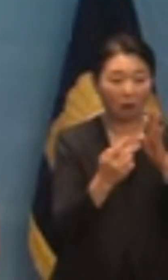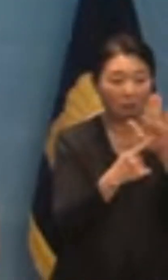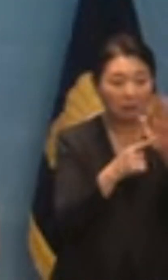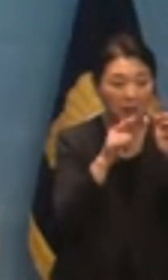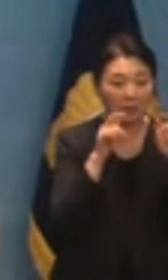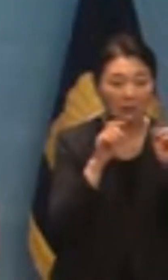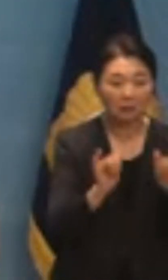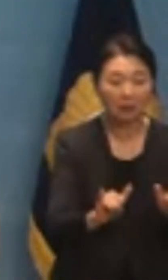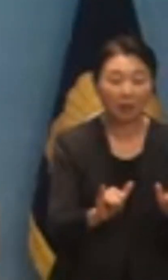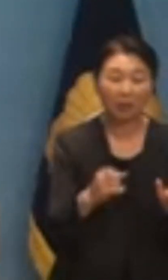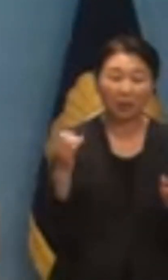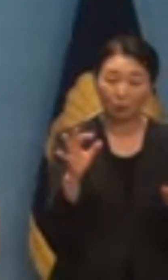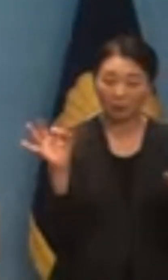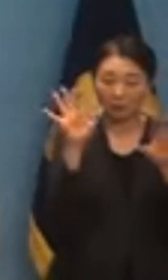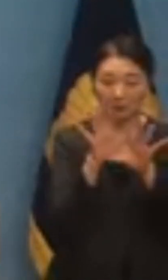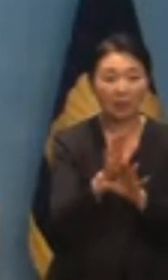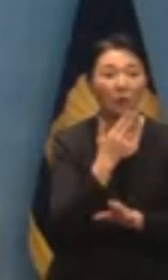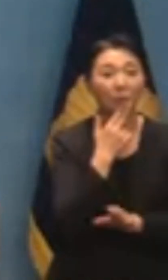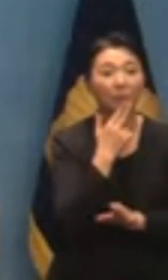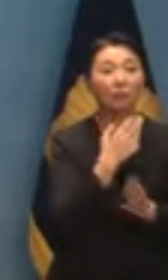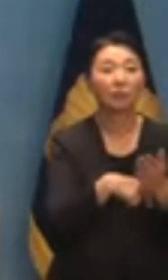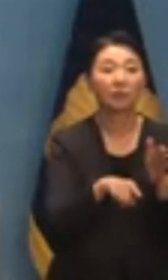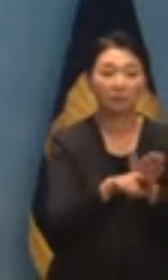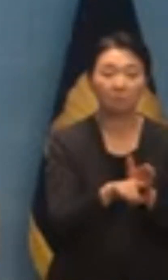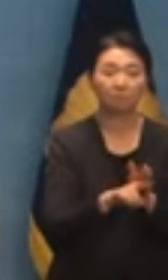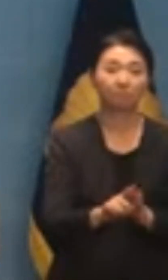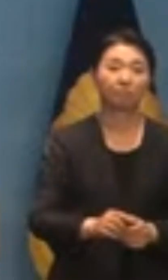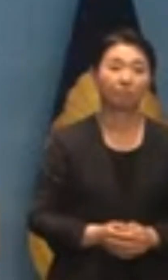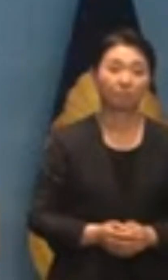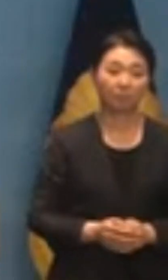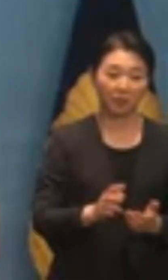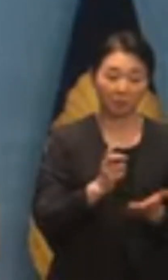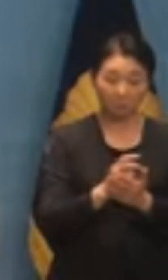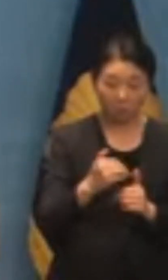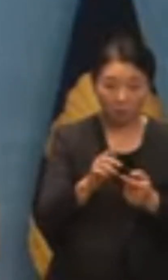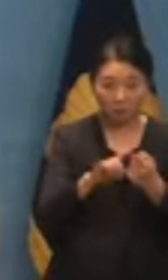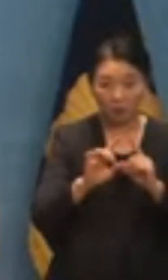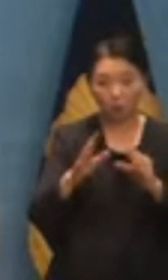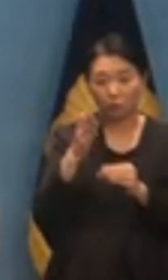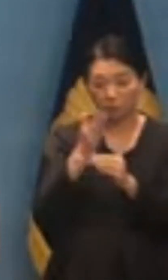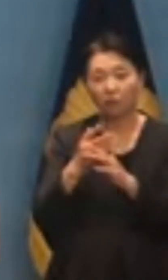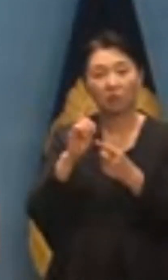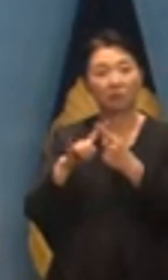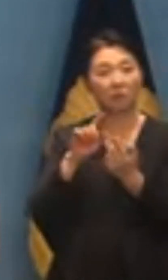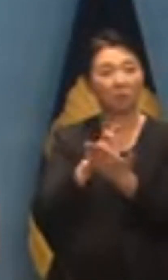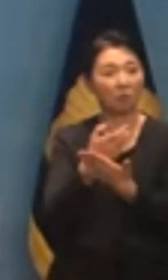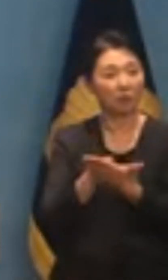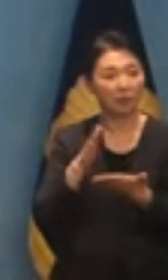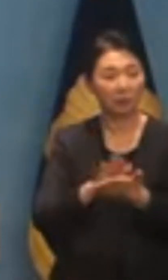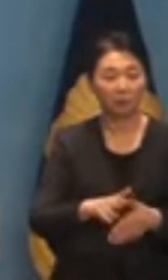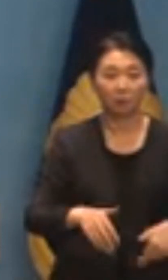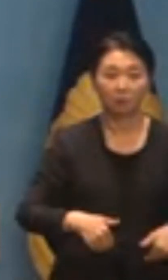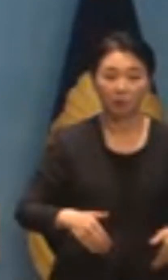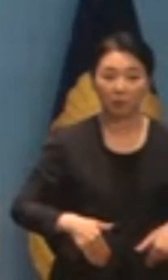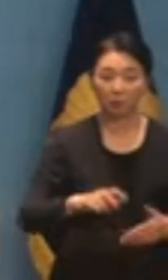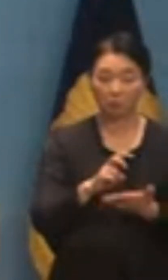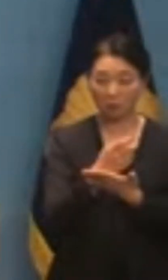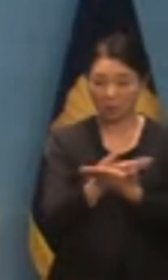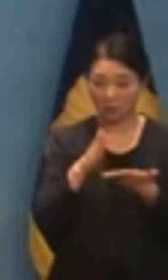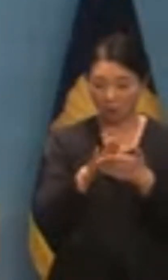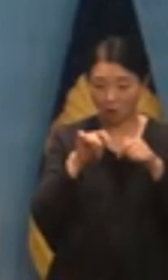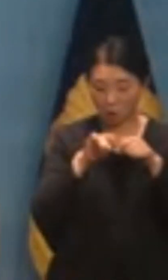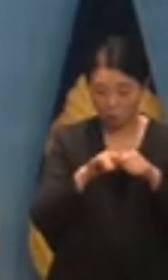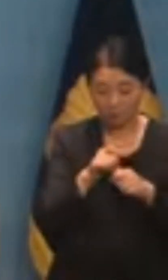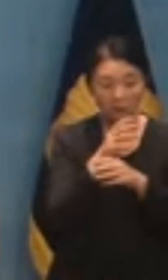등장되다가 흐지부지 사라지지 않게 하려면 절차적으로는 국민이 주도하는 개헌이 되어야 하고 개헌의